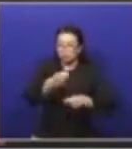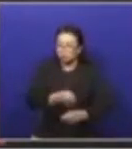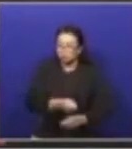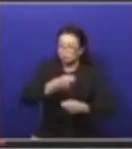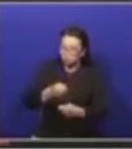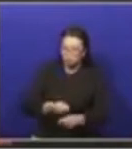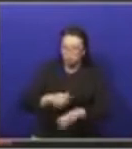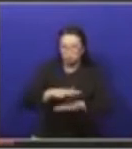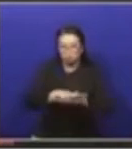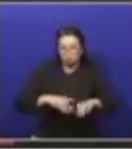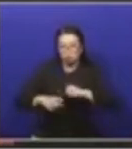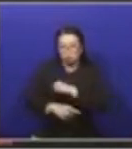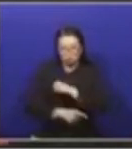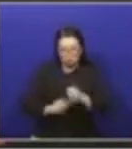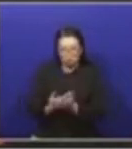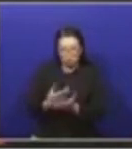ถ้าเขาไม่มีเงินจะเอาไปลงทุนทำการเกษตรดับปลอดสารพิษเพื่อที่จะขายให้ได้ราคาดีๆ